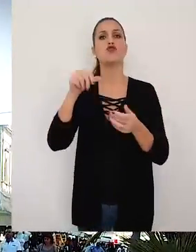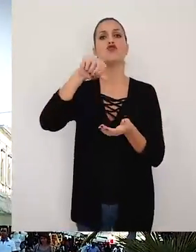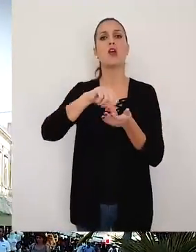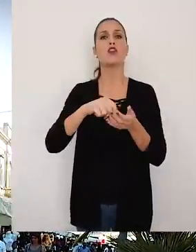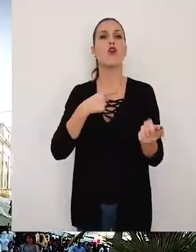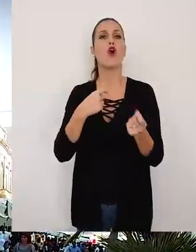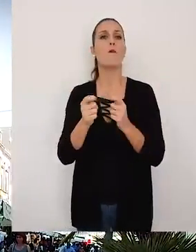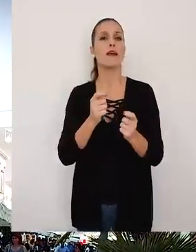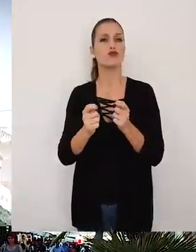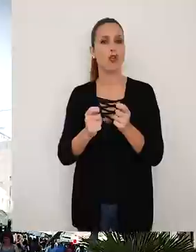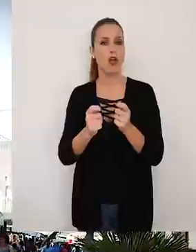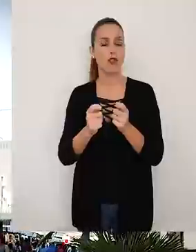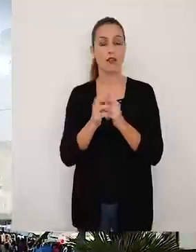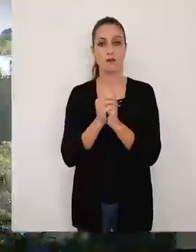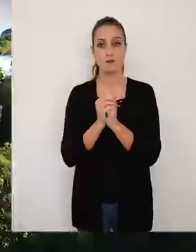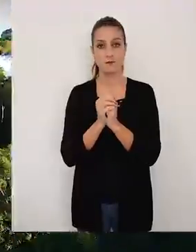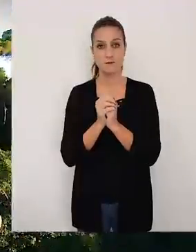ampio richiamo.